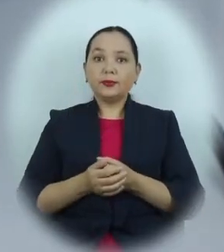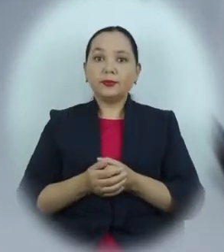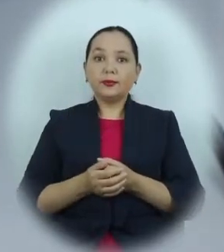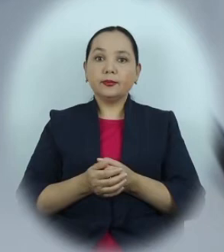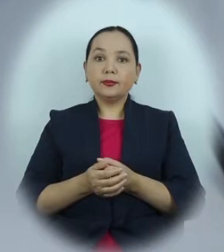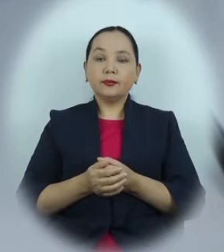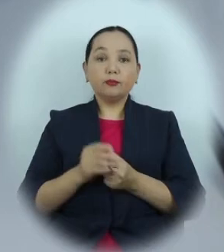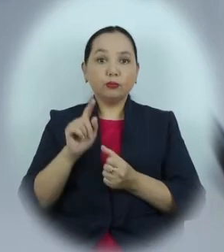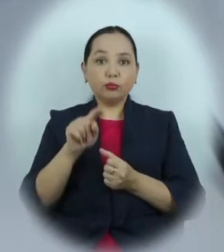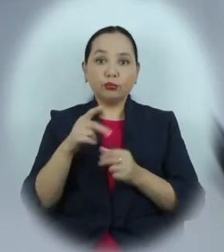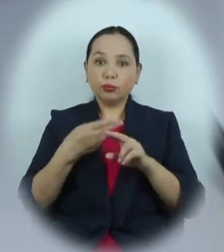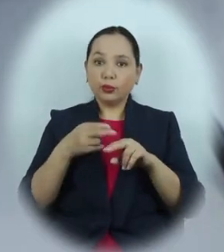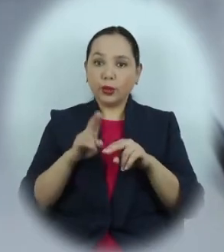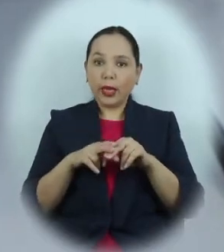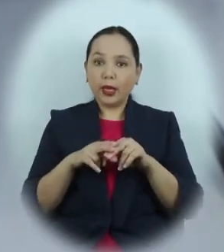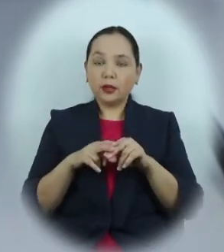Mana bunga